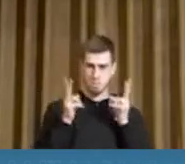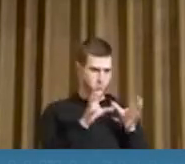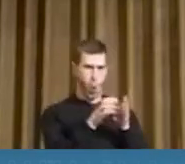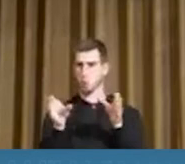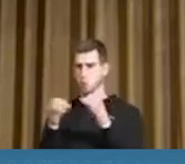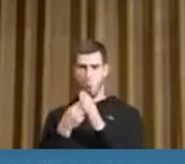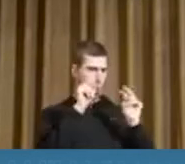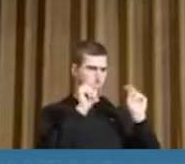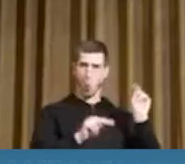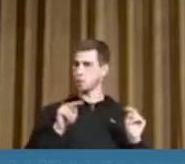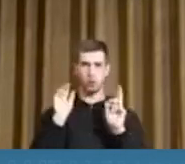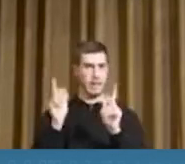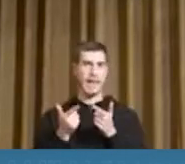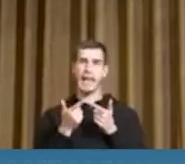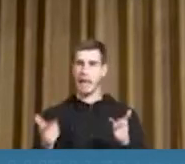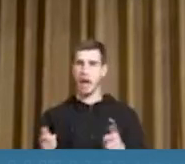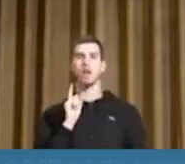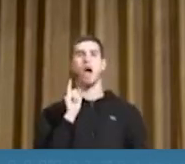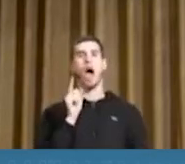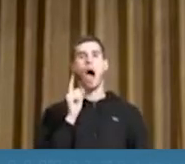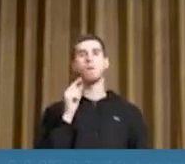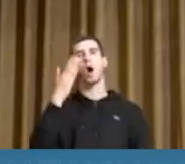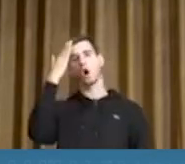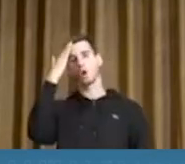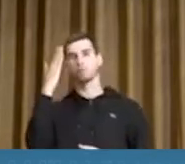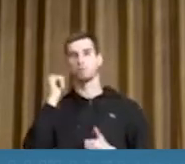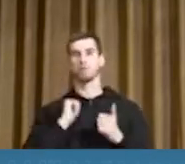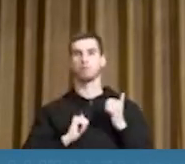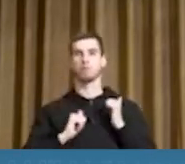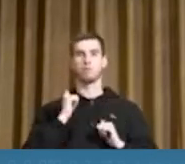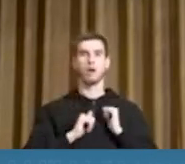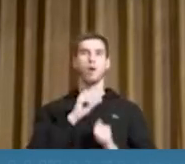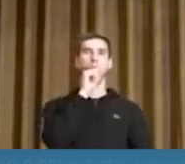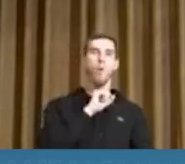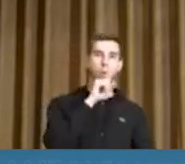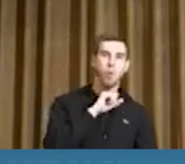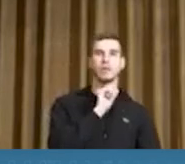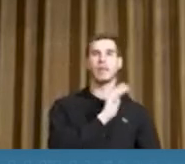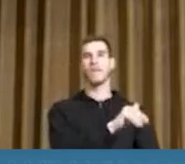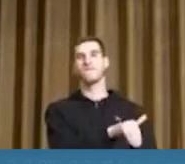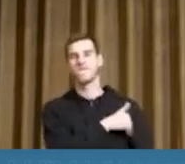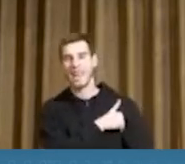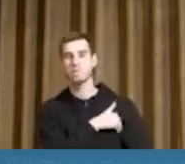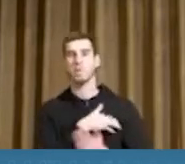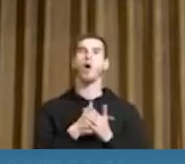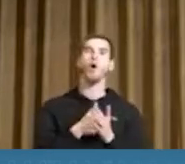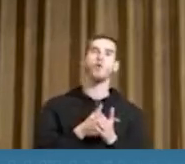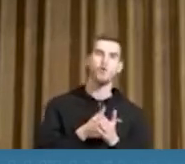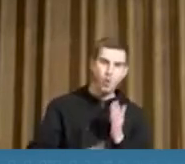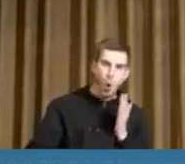aber bei den moderaten Symptomen, also Kopfschmerzen, Husten, Fieber, Durchfall und dann eben